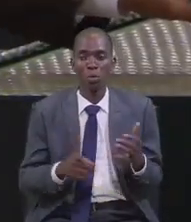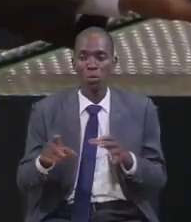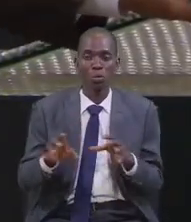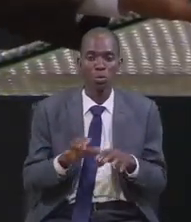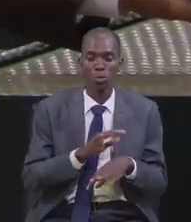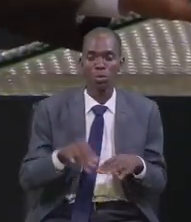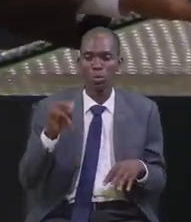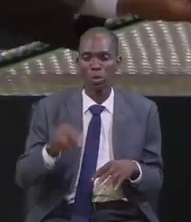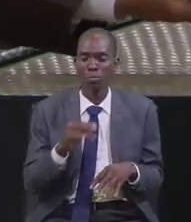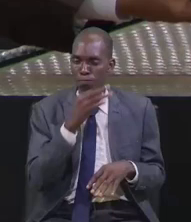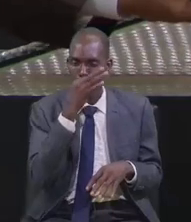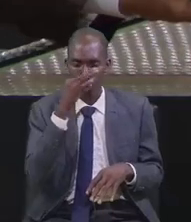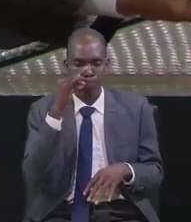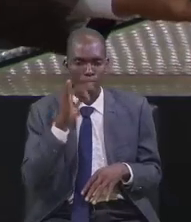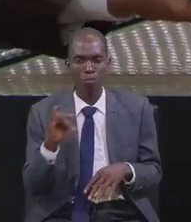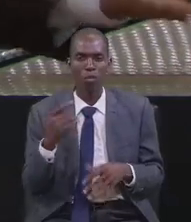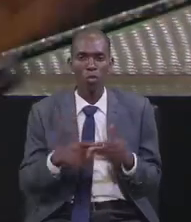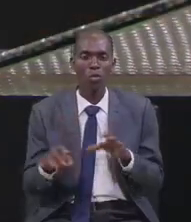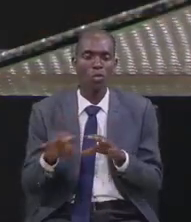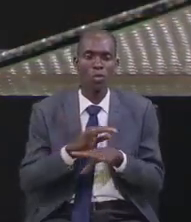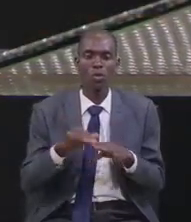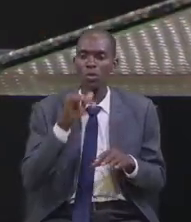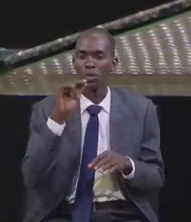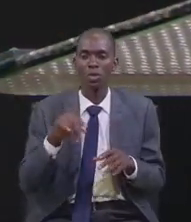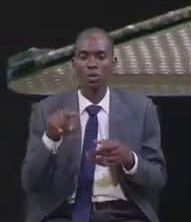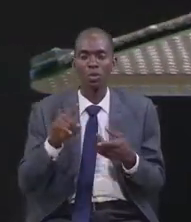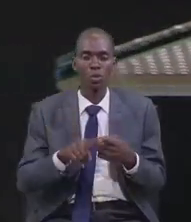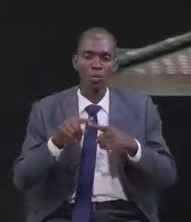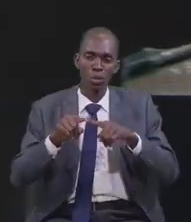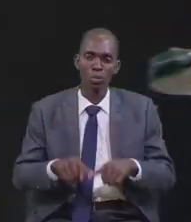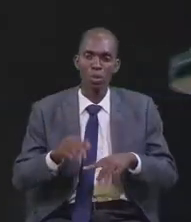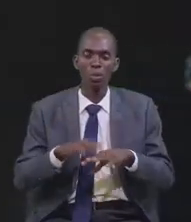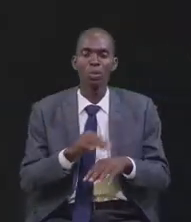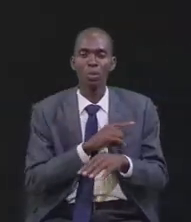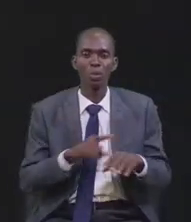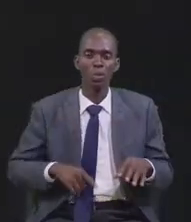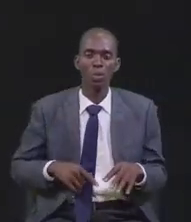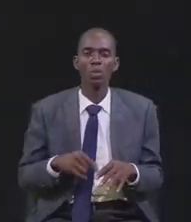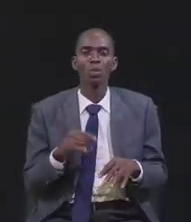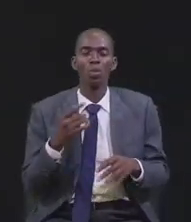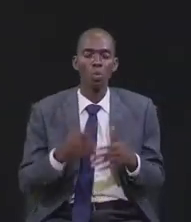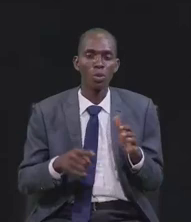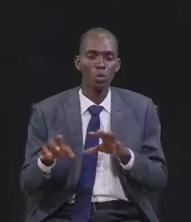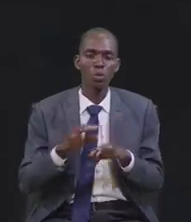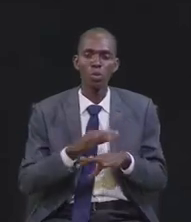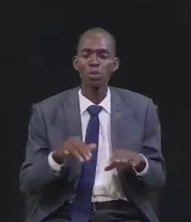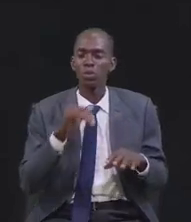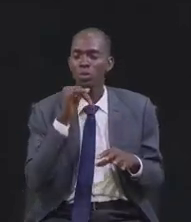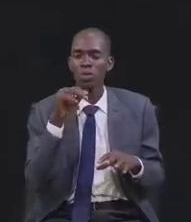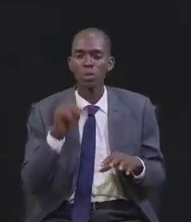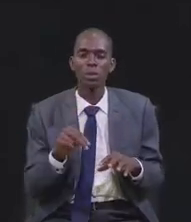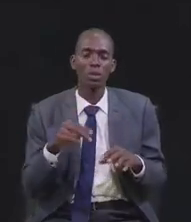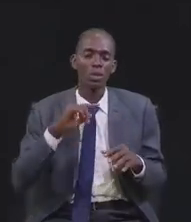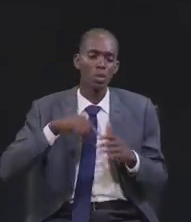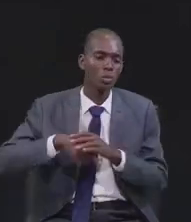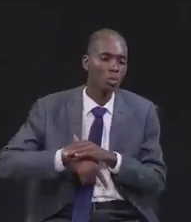pas besoin d'espérer en Dieu, ce que tu fais là n'a pas une profondeur spirituelle. Cependant, il a dit à ces